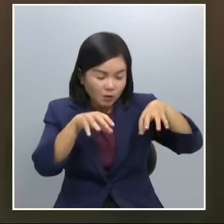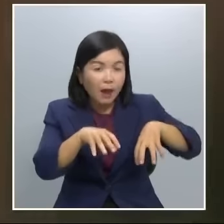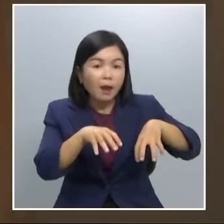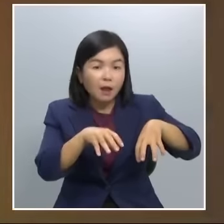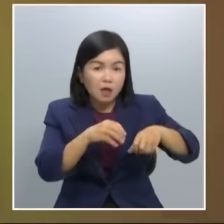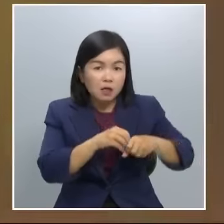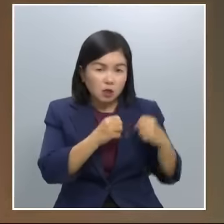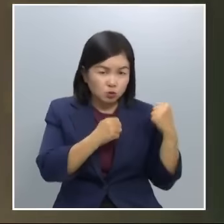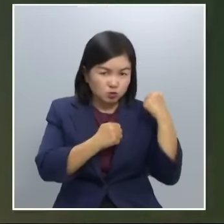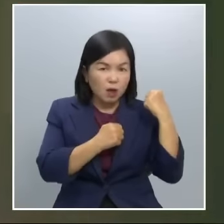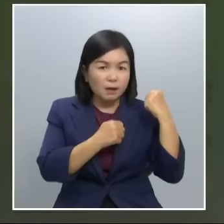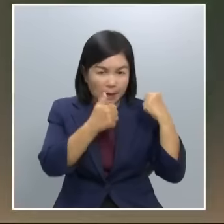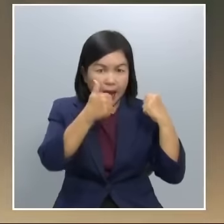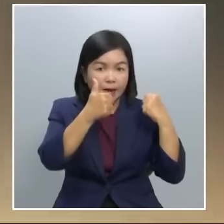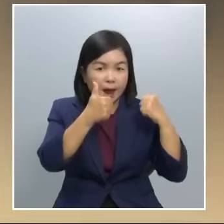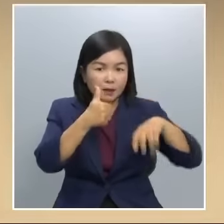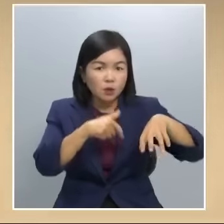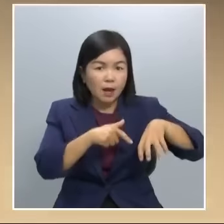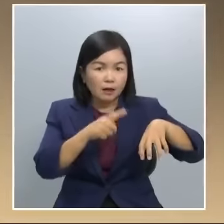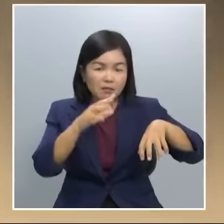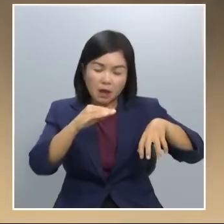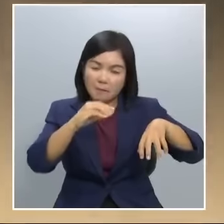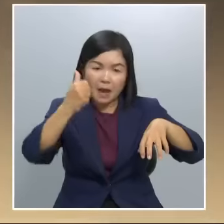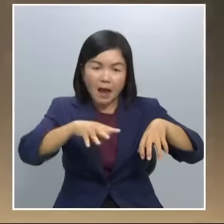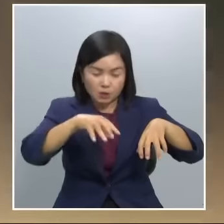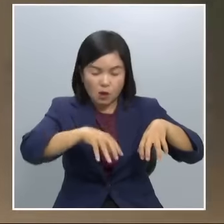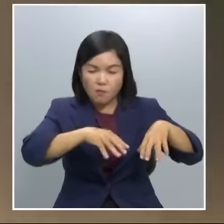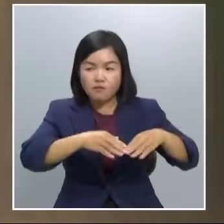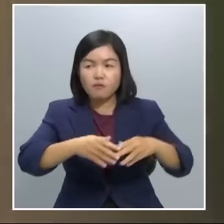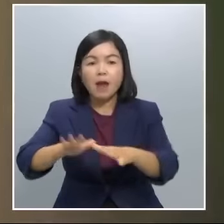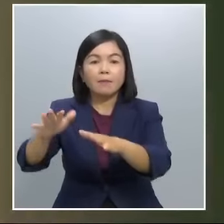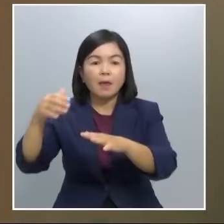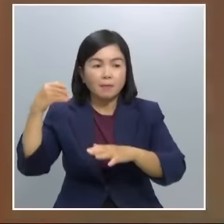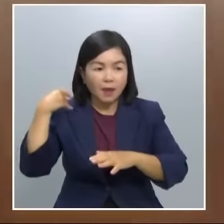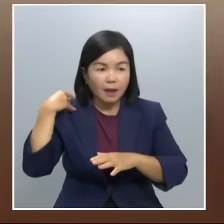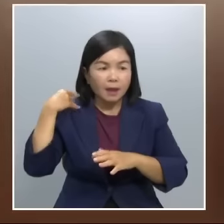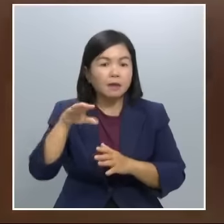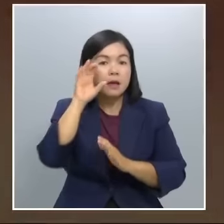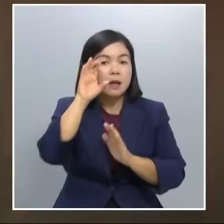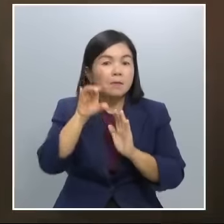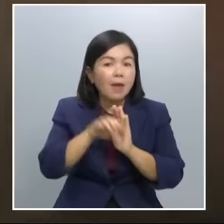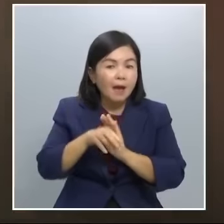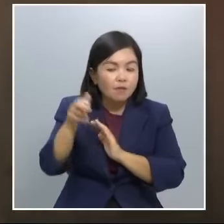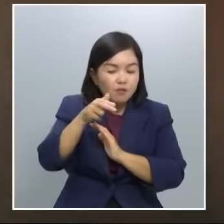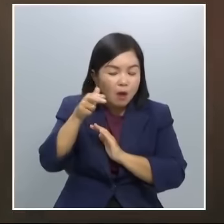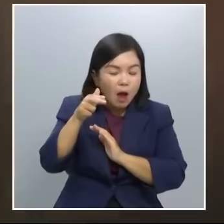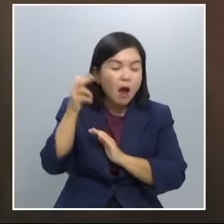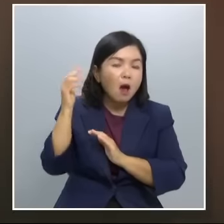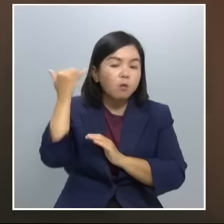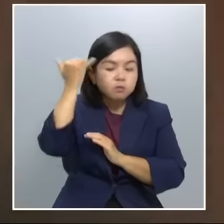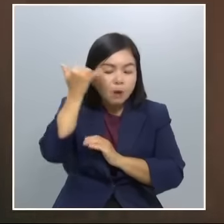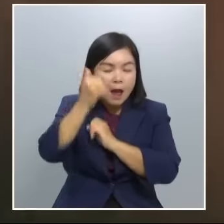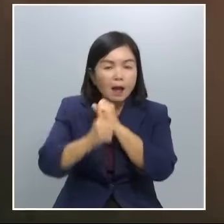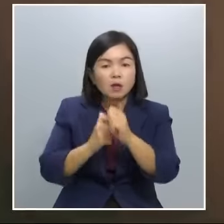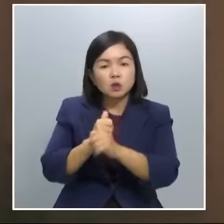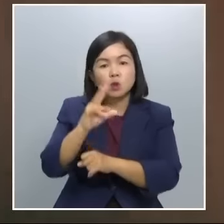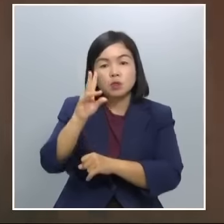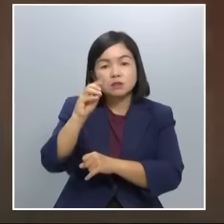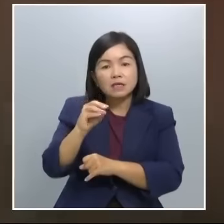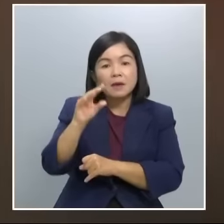อต้านทางกระแสน้ำนอกจากนี้ยังมีคลิปคุณยายนิดอายุ78ซึ่งเป็นเจ้า